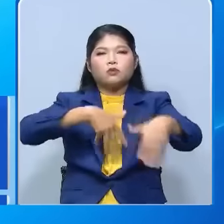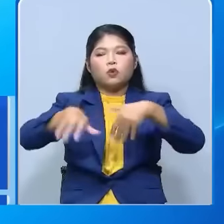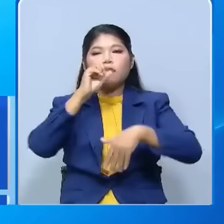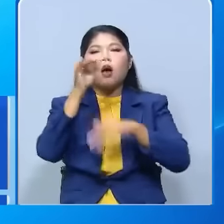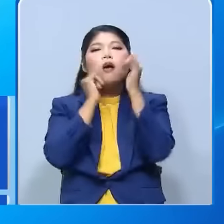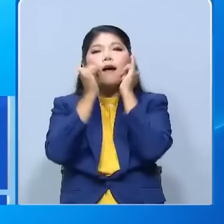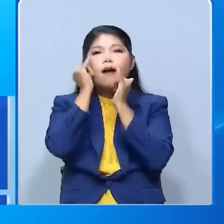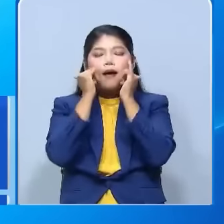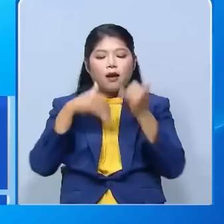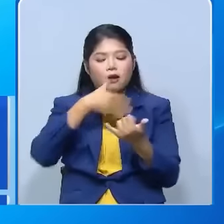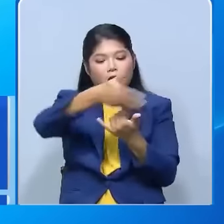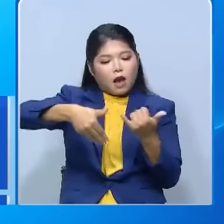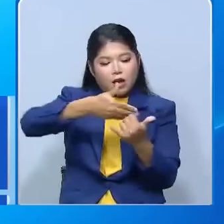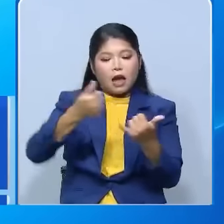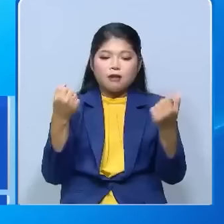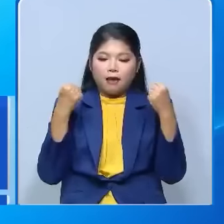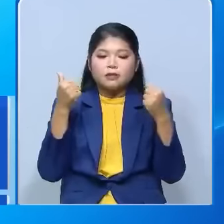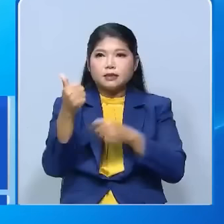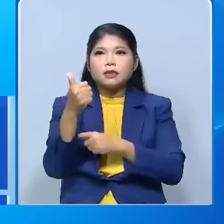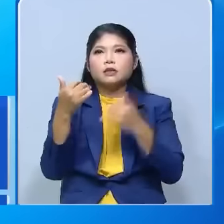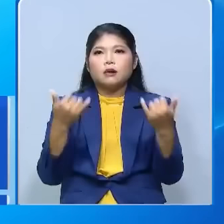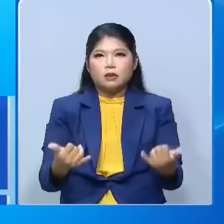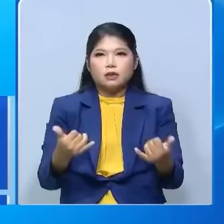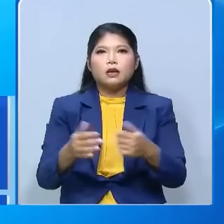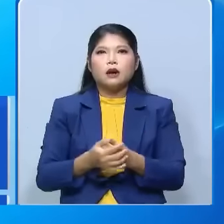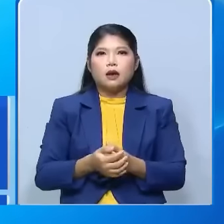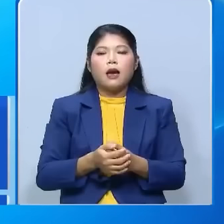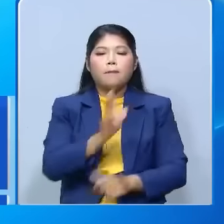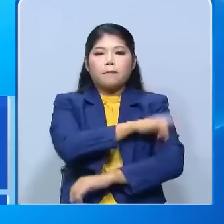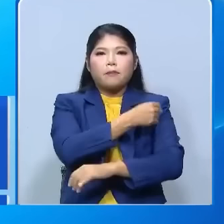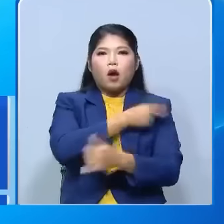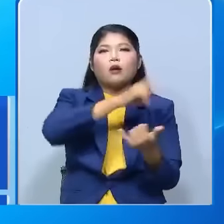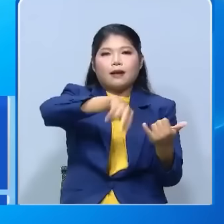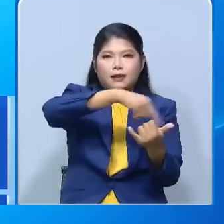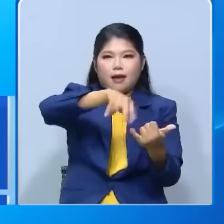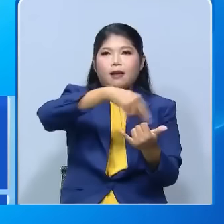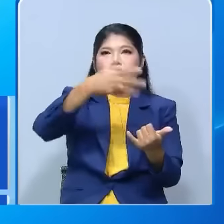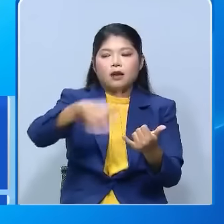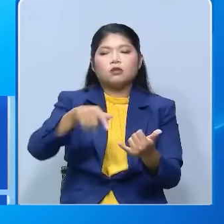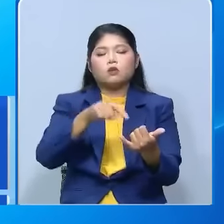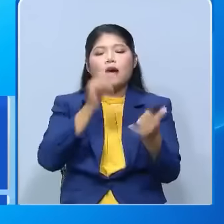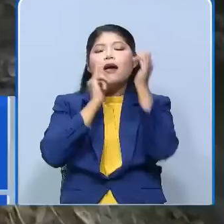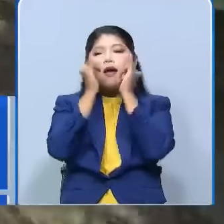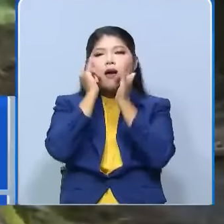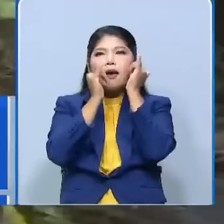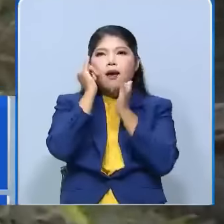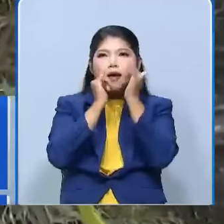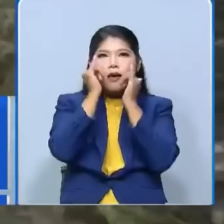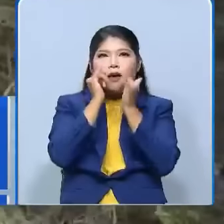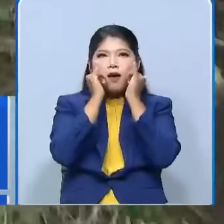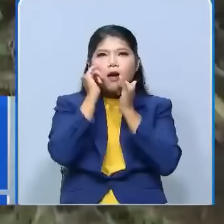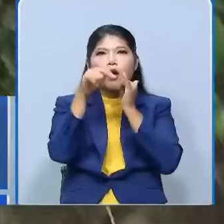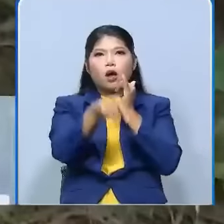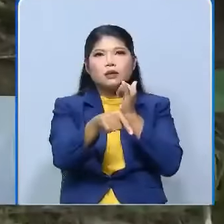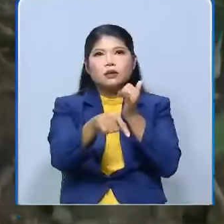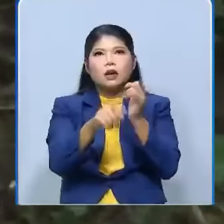ารกเนี่ยมีสุขภาพร่างกายแข็งแรงดีนะตอนนี้อยู่ในความดูแลของแพทย์จากการตรวจสอบเชื่อว่าทารกคลอดในจุดเกิดเหตุเน ื่ องจาก